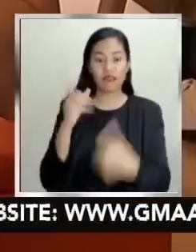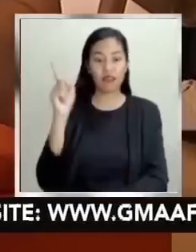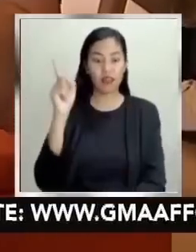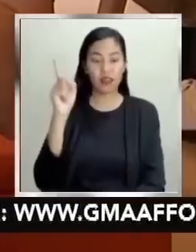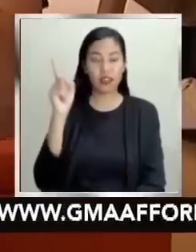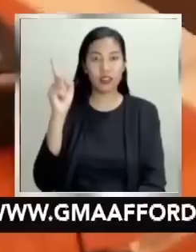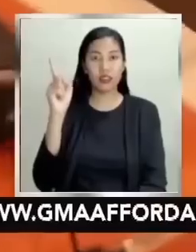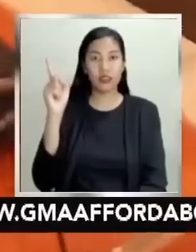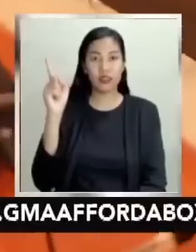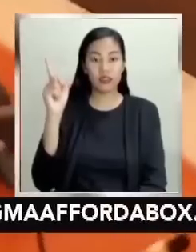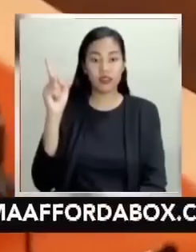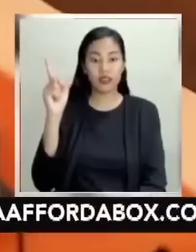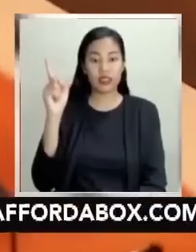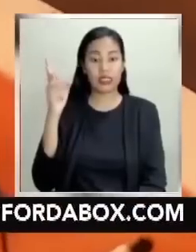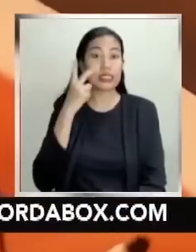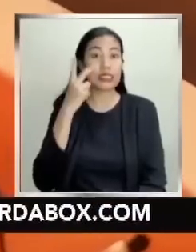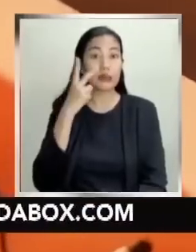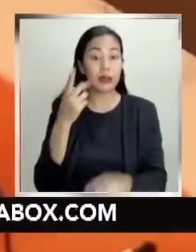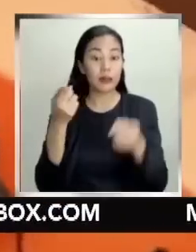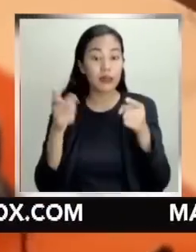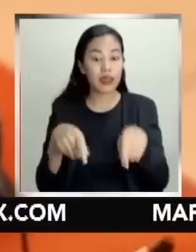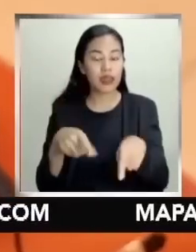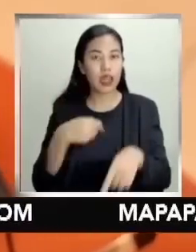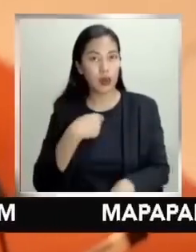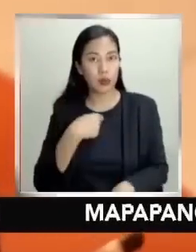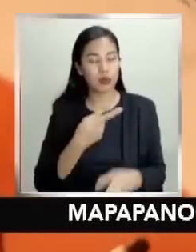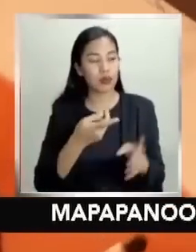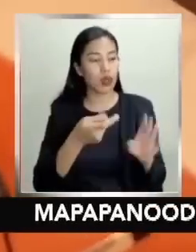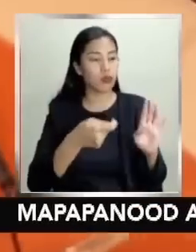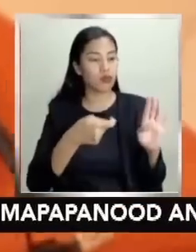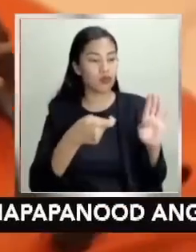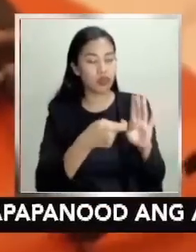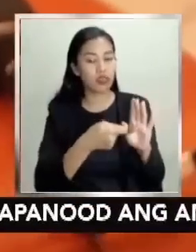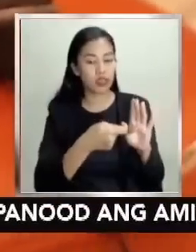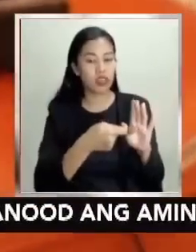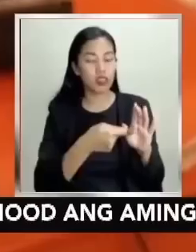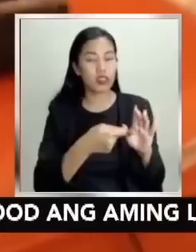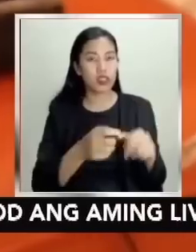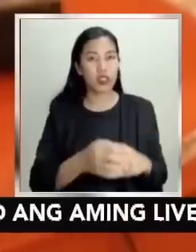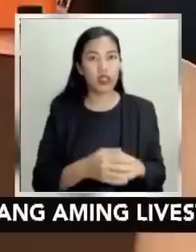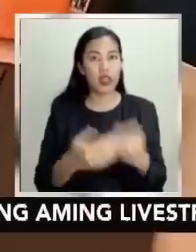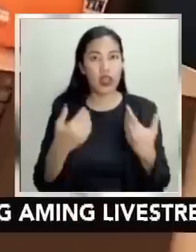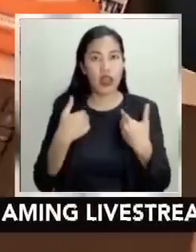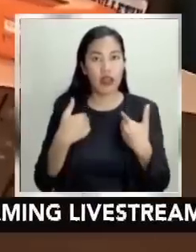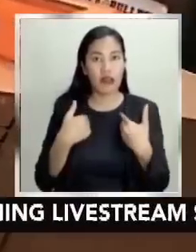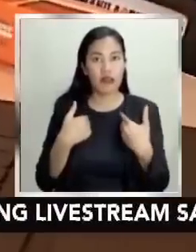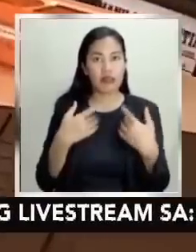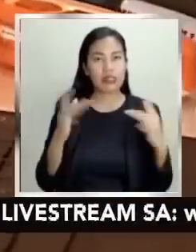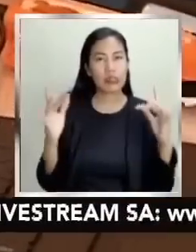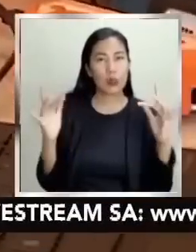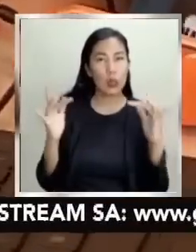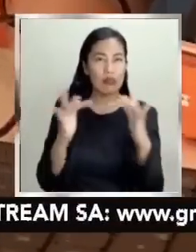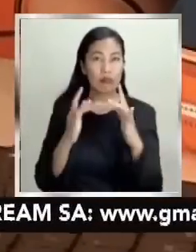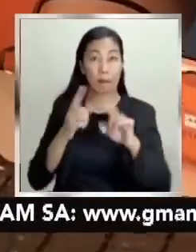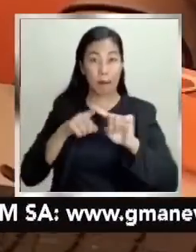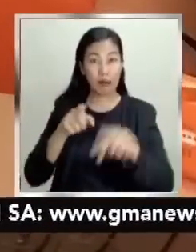Tino mo mangyayari sa... Habang nag-charge ka, may kumukonek na pala, di mo alam. Ibig sabihin nun,